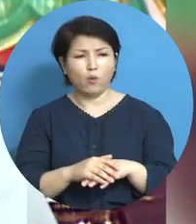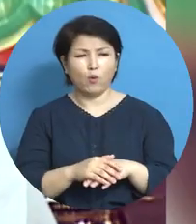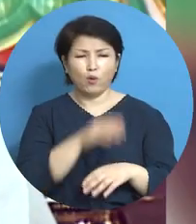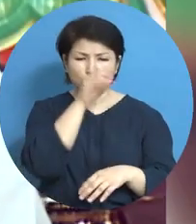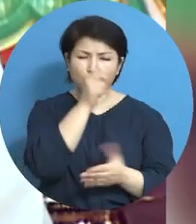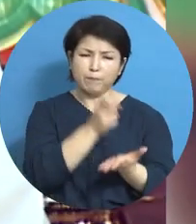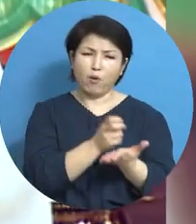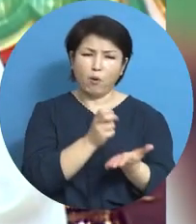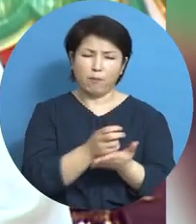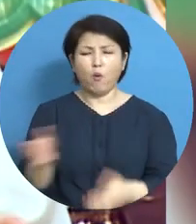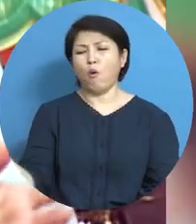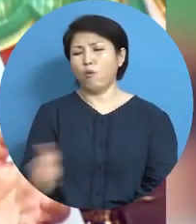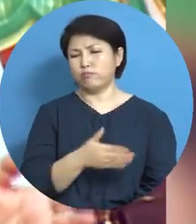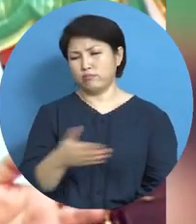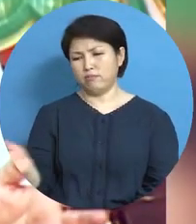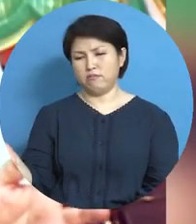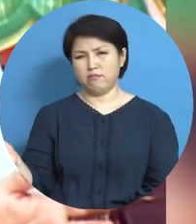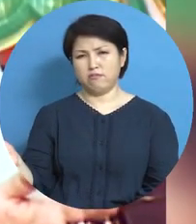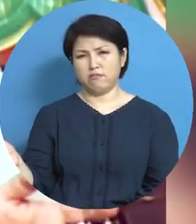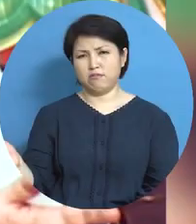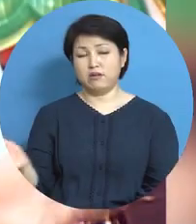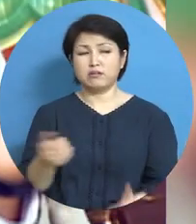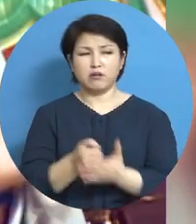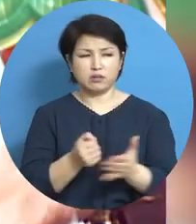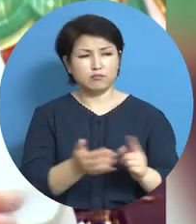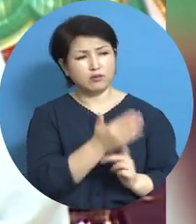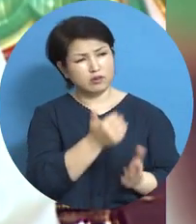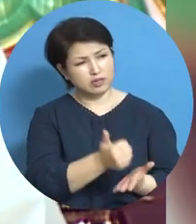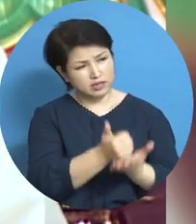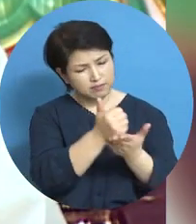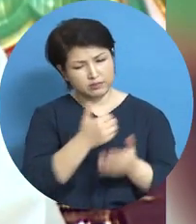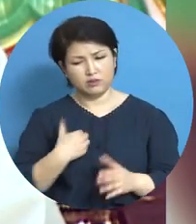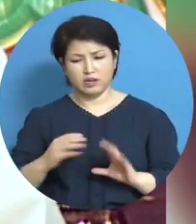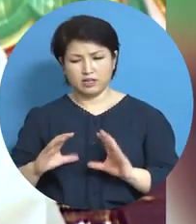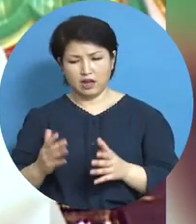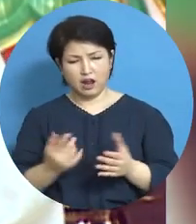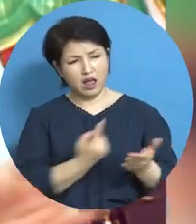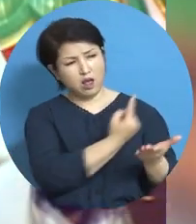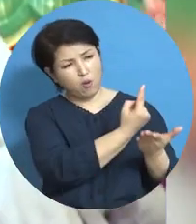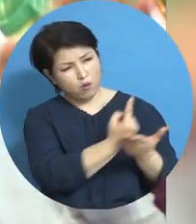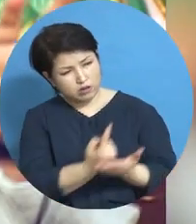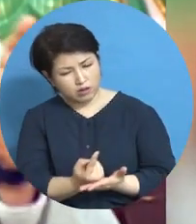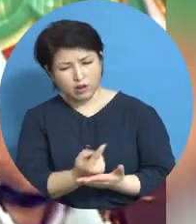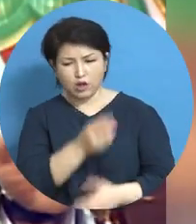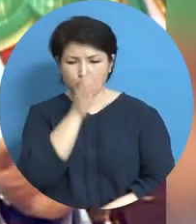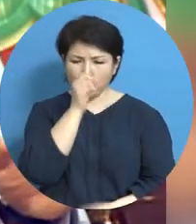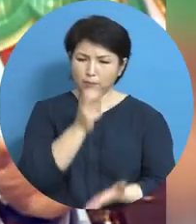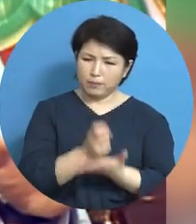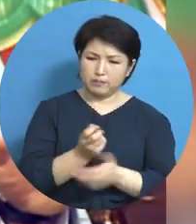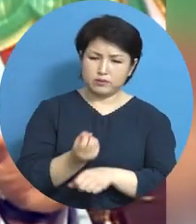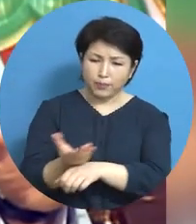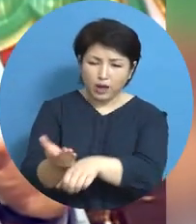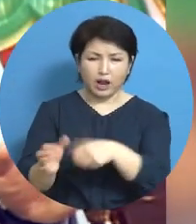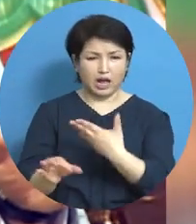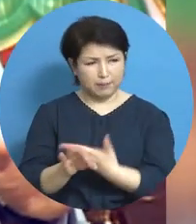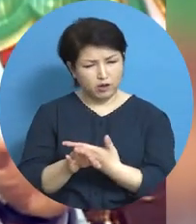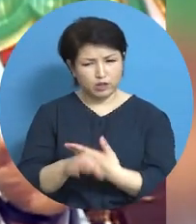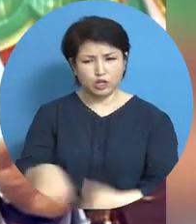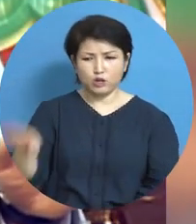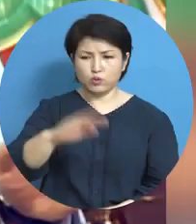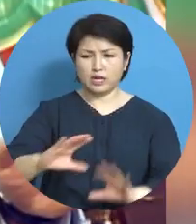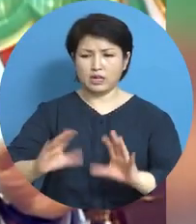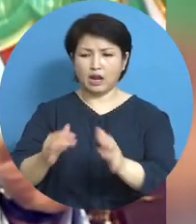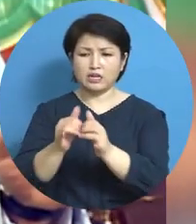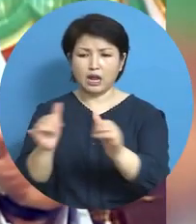없다는 거예요. 그러니까 부처님께서 저희 나라에 오셔서 이 좋은 법을 전하시면 저희 나라 사람 중에도